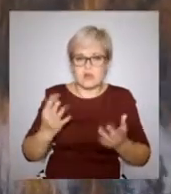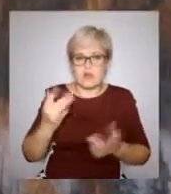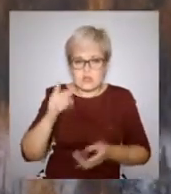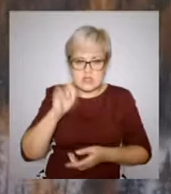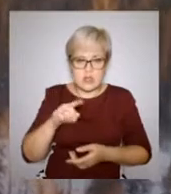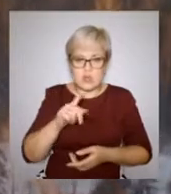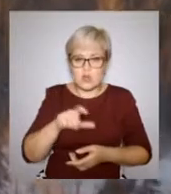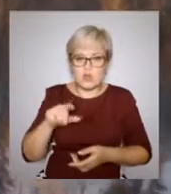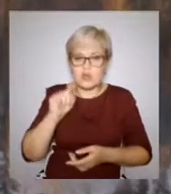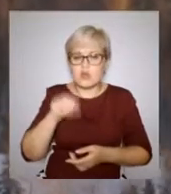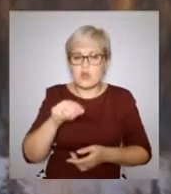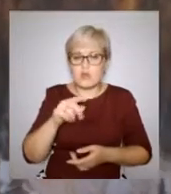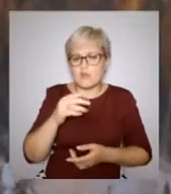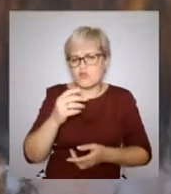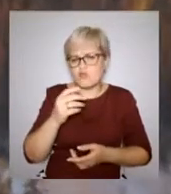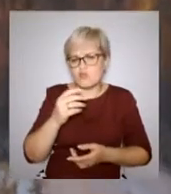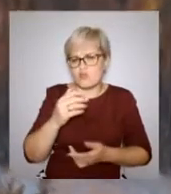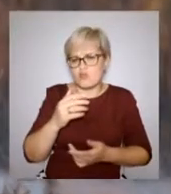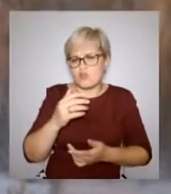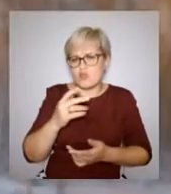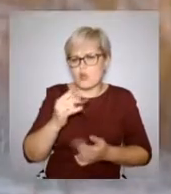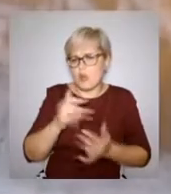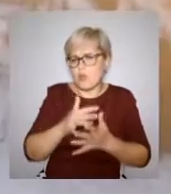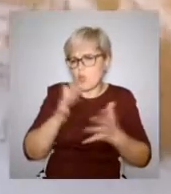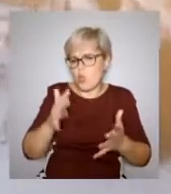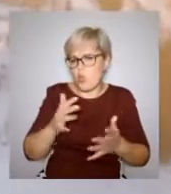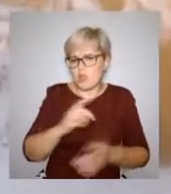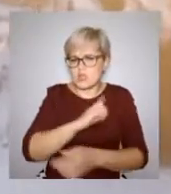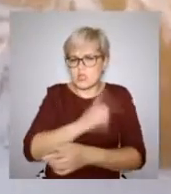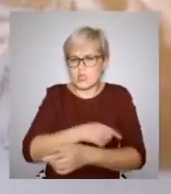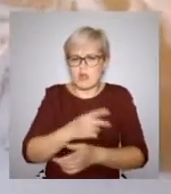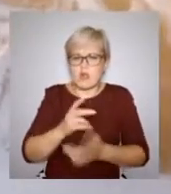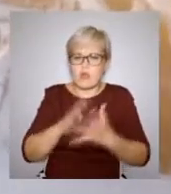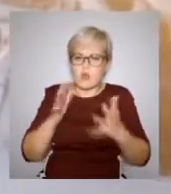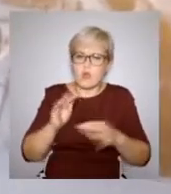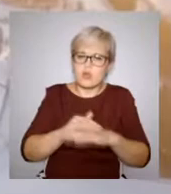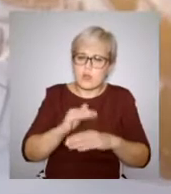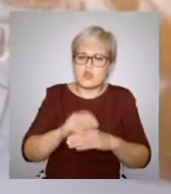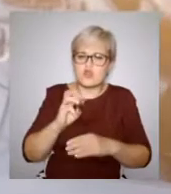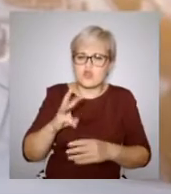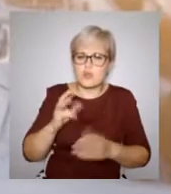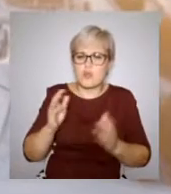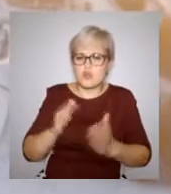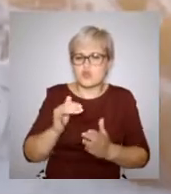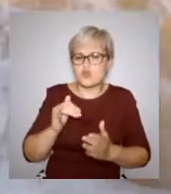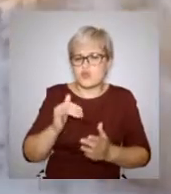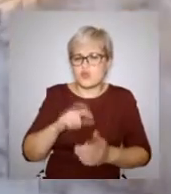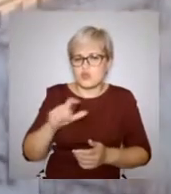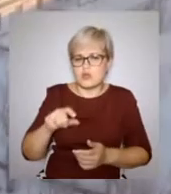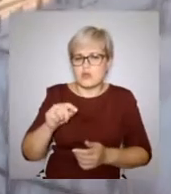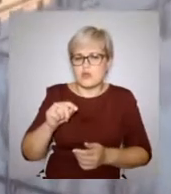добрее вот чем меньше у людей тему то никто ему не менее именно но это не так много